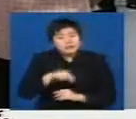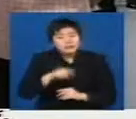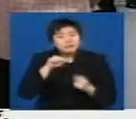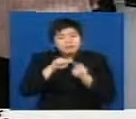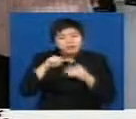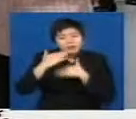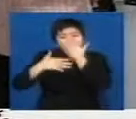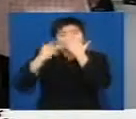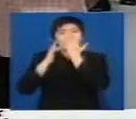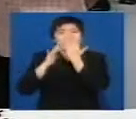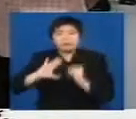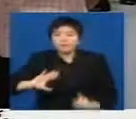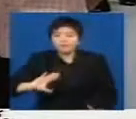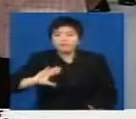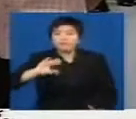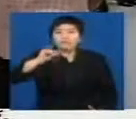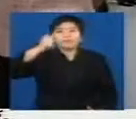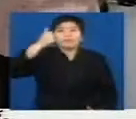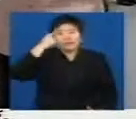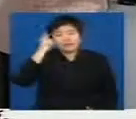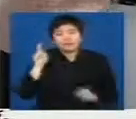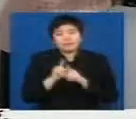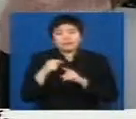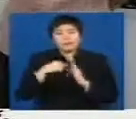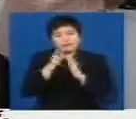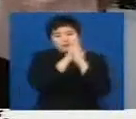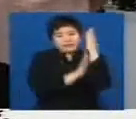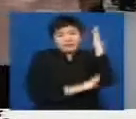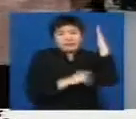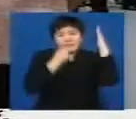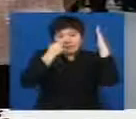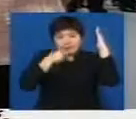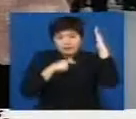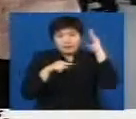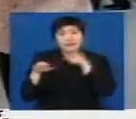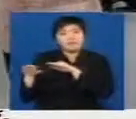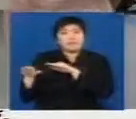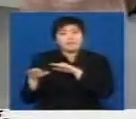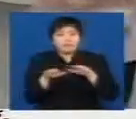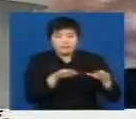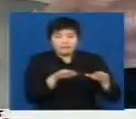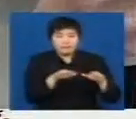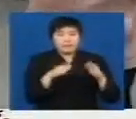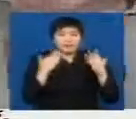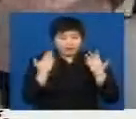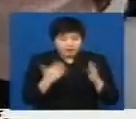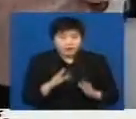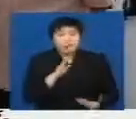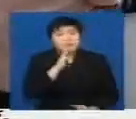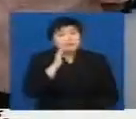องกันเป็น preparation เป็นการเตรียมความพร้อมคือเมื่อกี้เราคุยในเรื่องของ prevention อ ันนี้เมื่อมีเหตุก็สาม